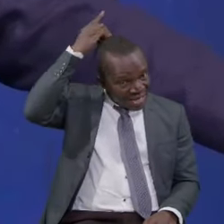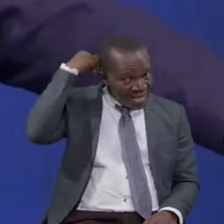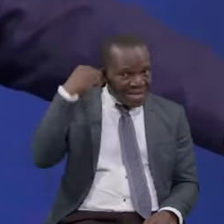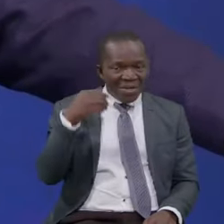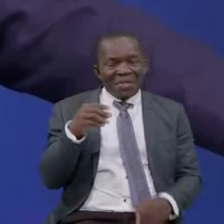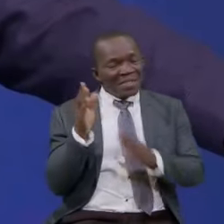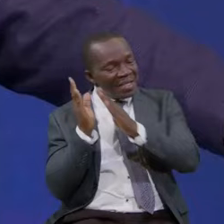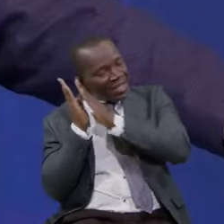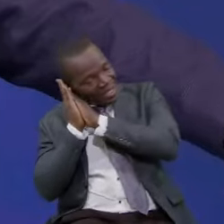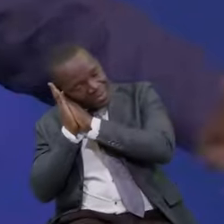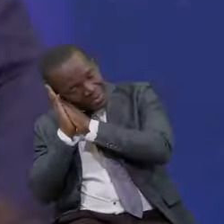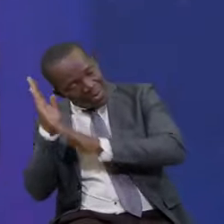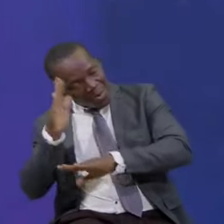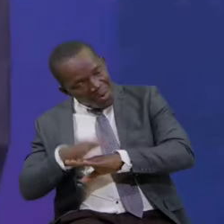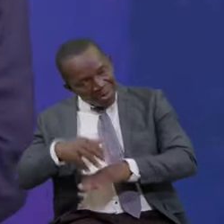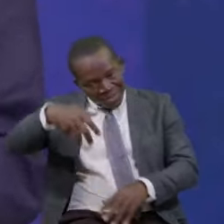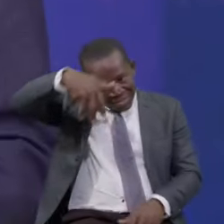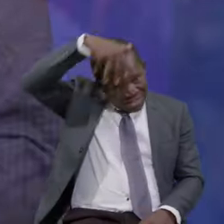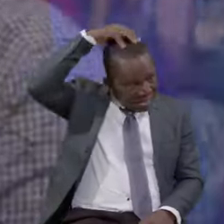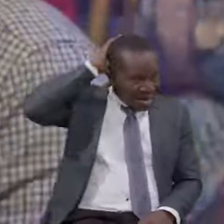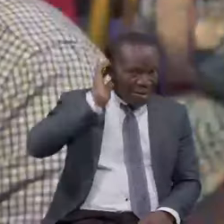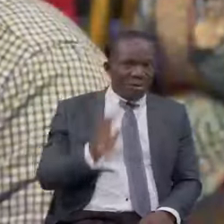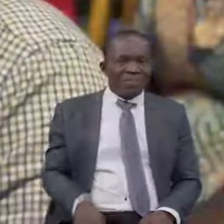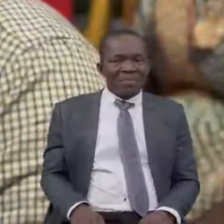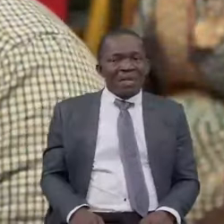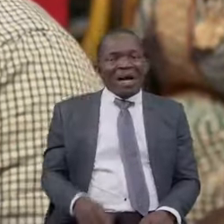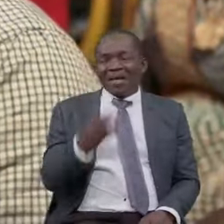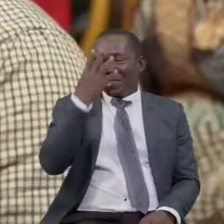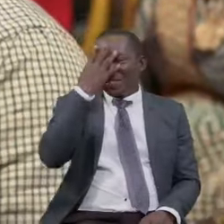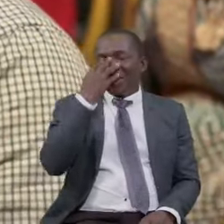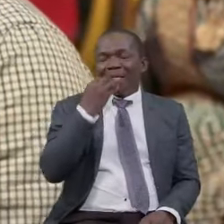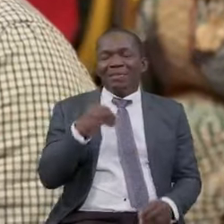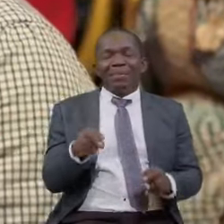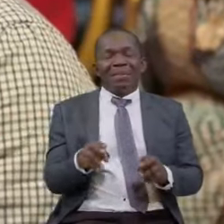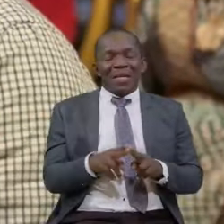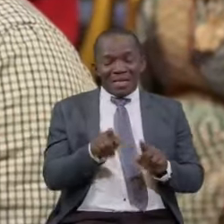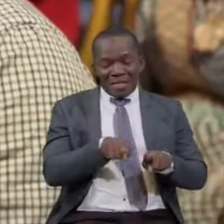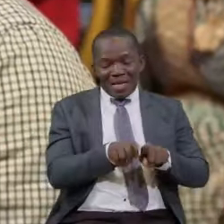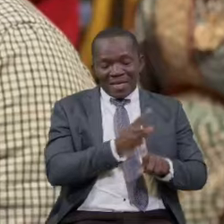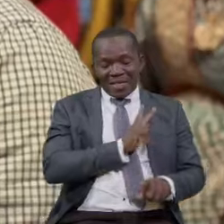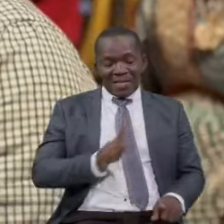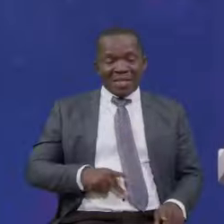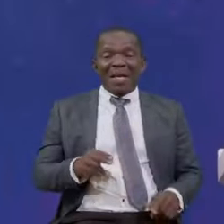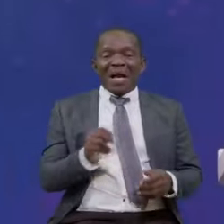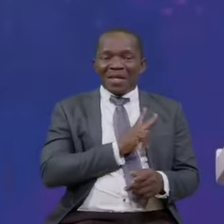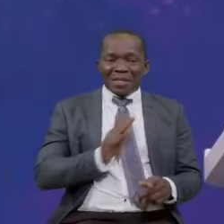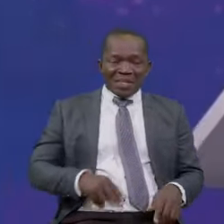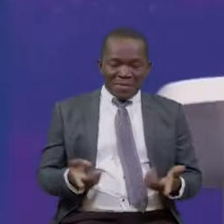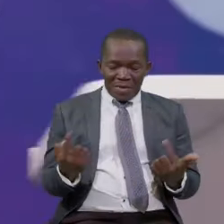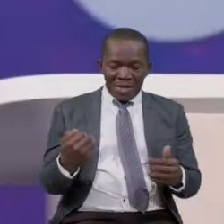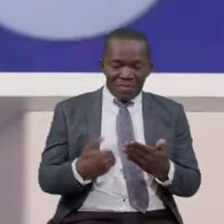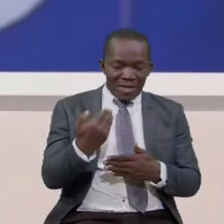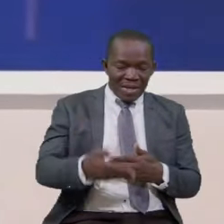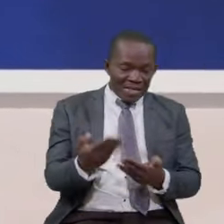aussi bon dans sa vie et il a bien dormi et le roi est venu le roi de Daniel